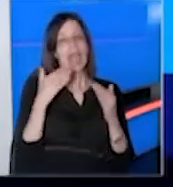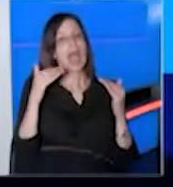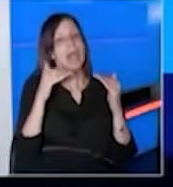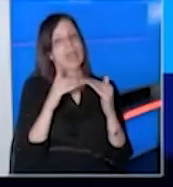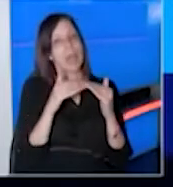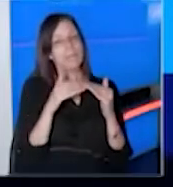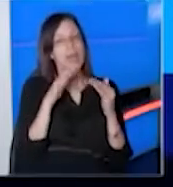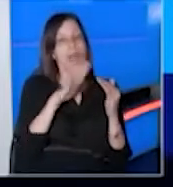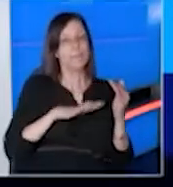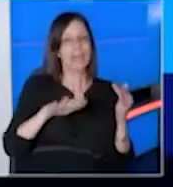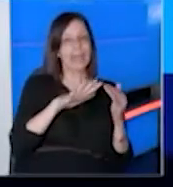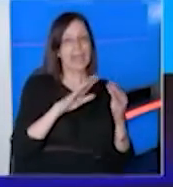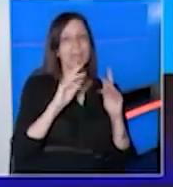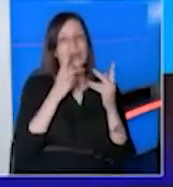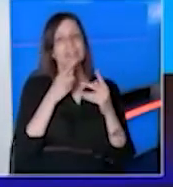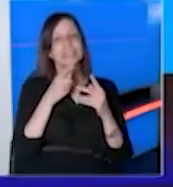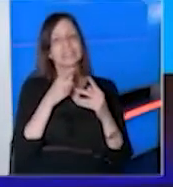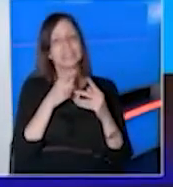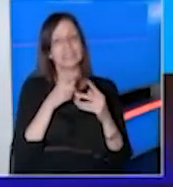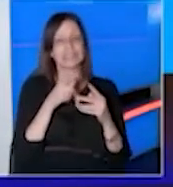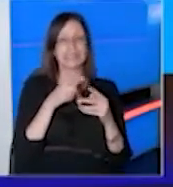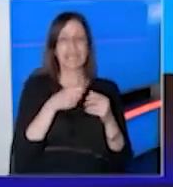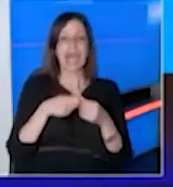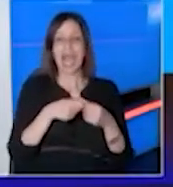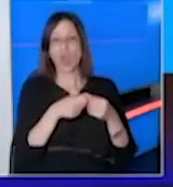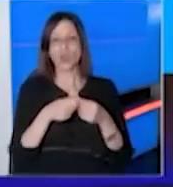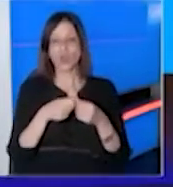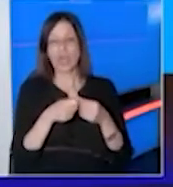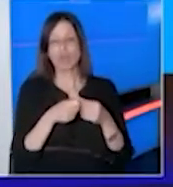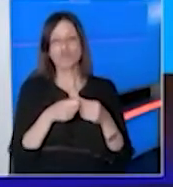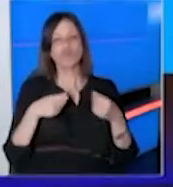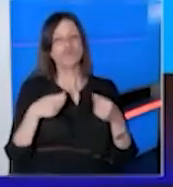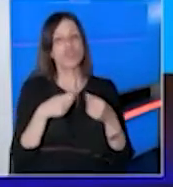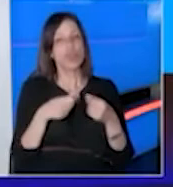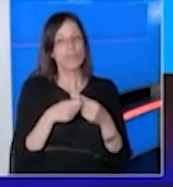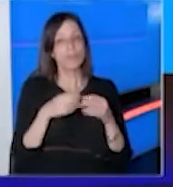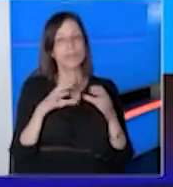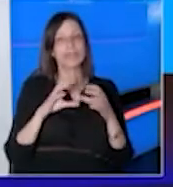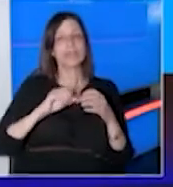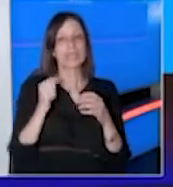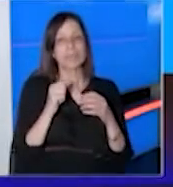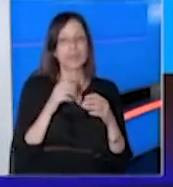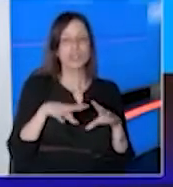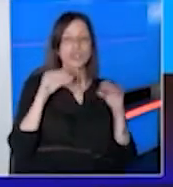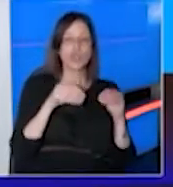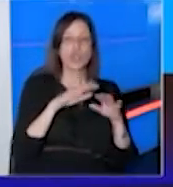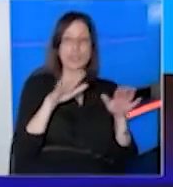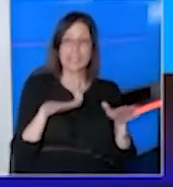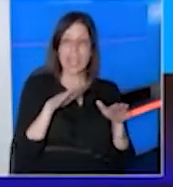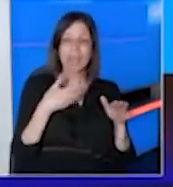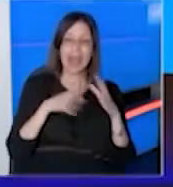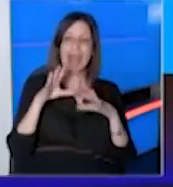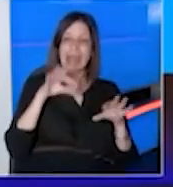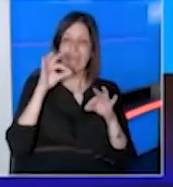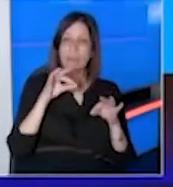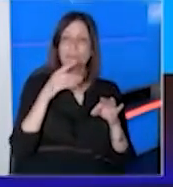קהילתי. קיבוץ זה אגודה שיתופית. קיבוץ שדות ים. לפני שבועיים, הלך לקלפי, עמדו שני אנשים בקלפי.